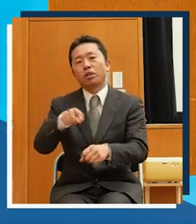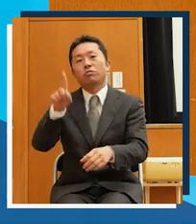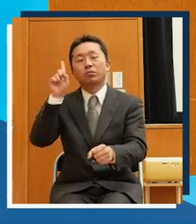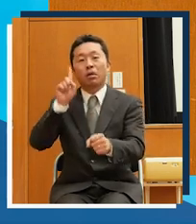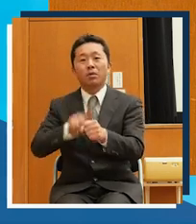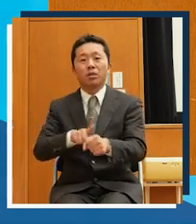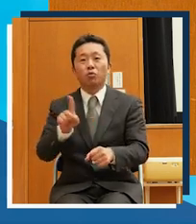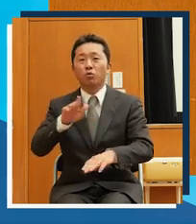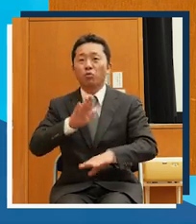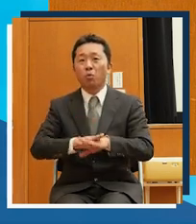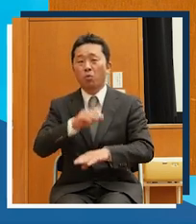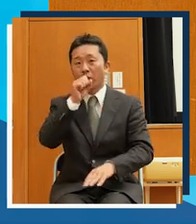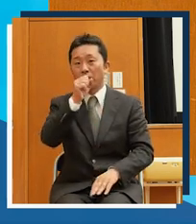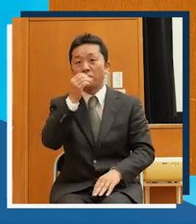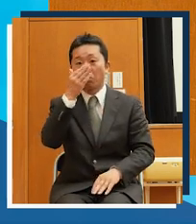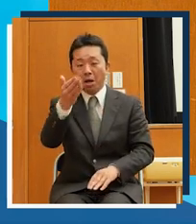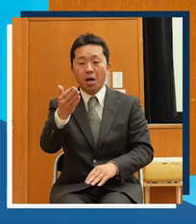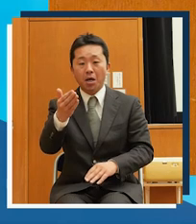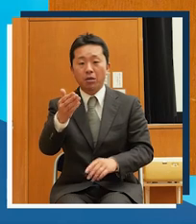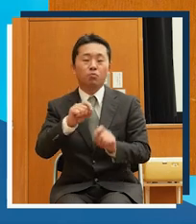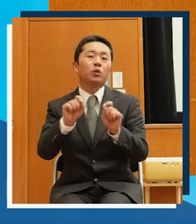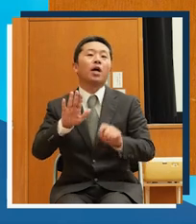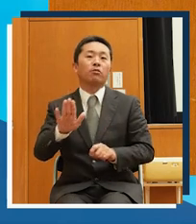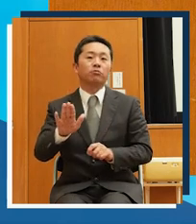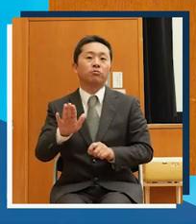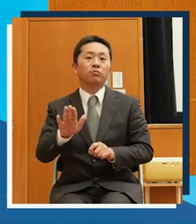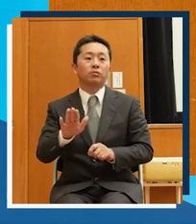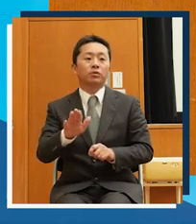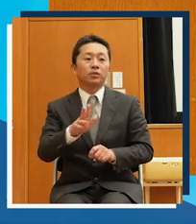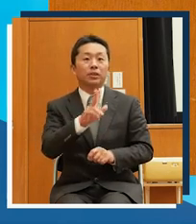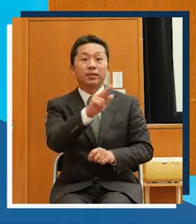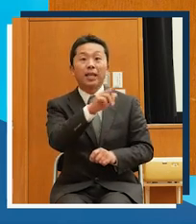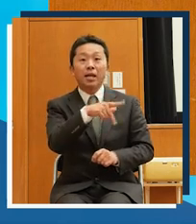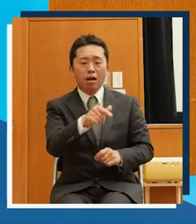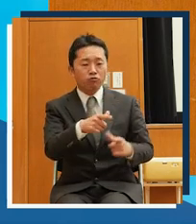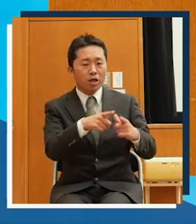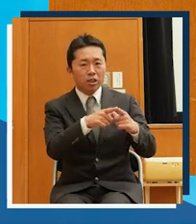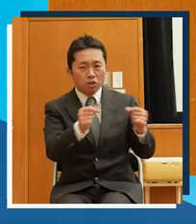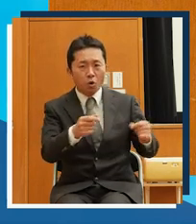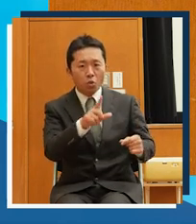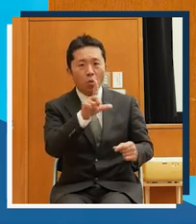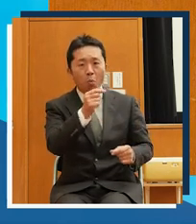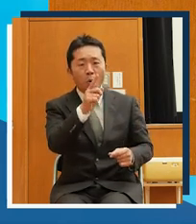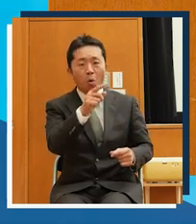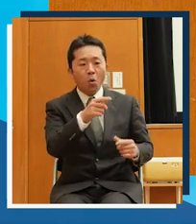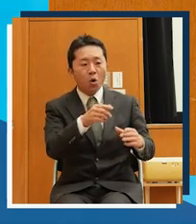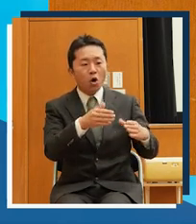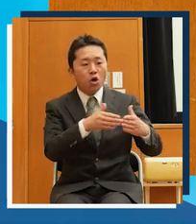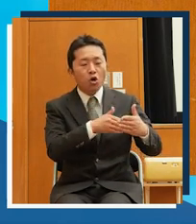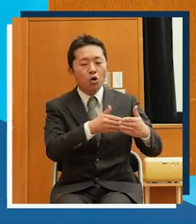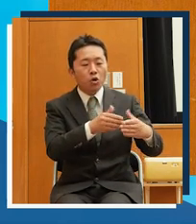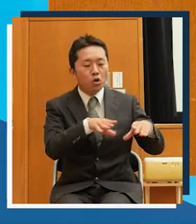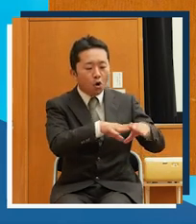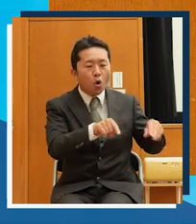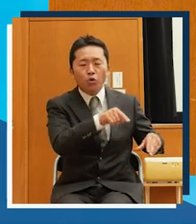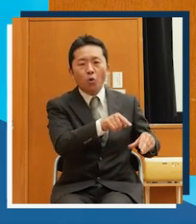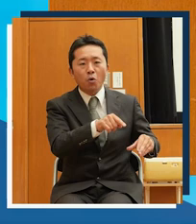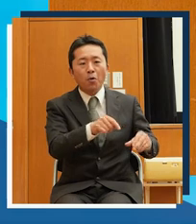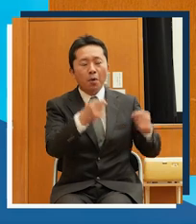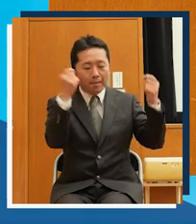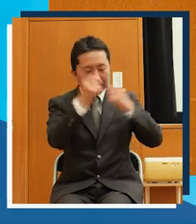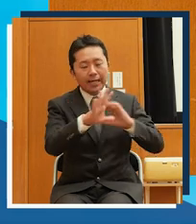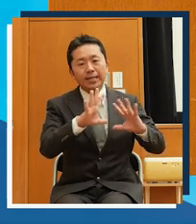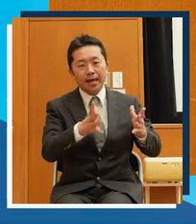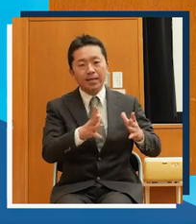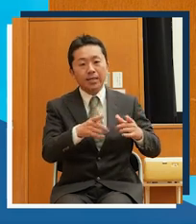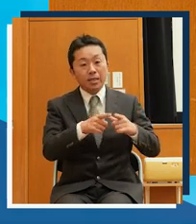が実は隠れたテーマなんです尖閣は日本の領土ですこれは歴史上もえ法律上も間違いありませんですから